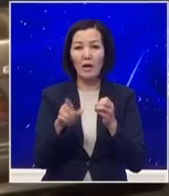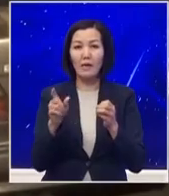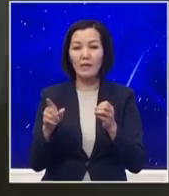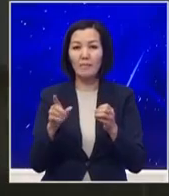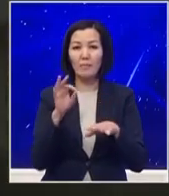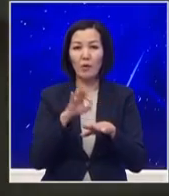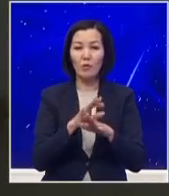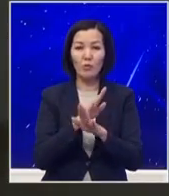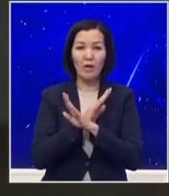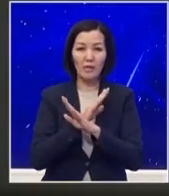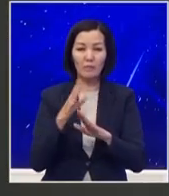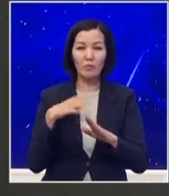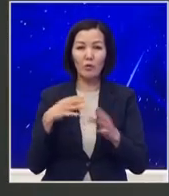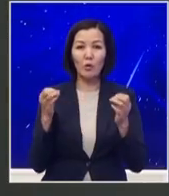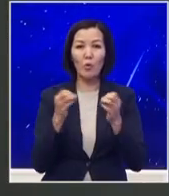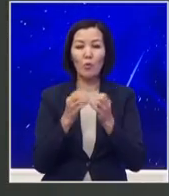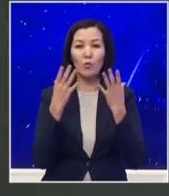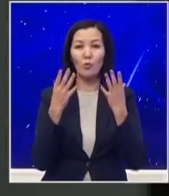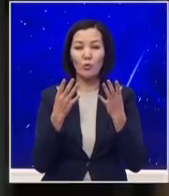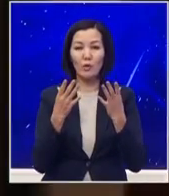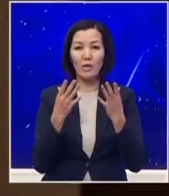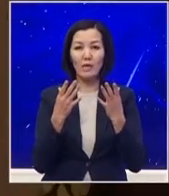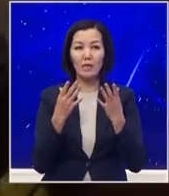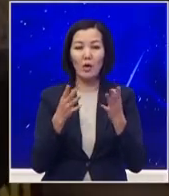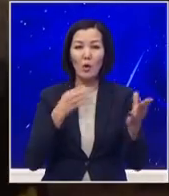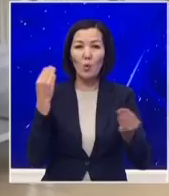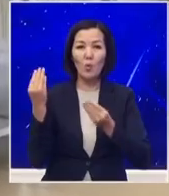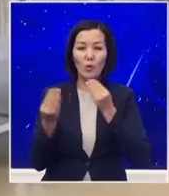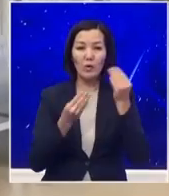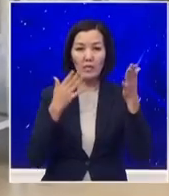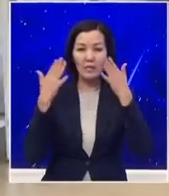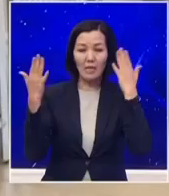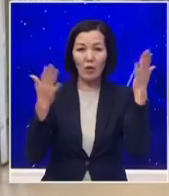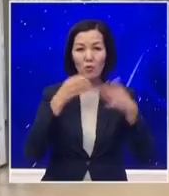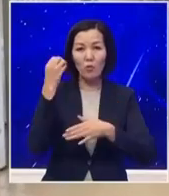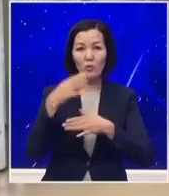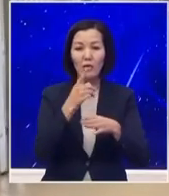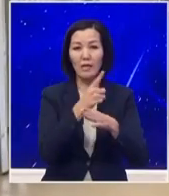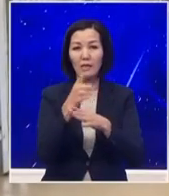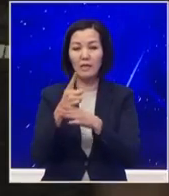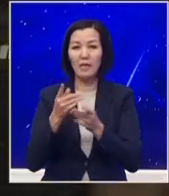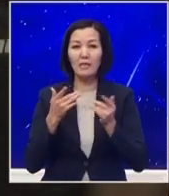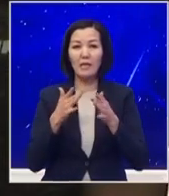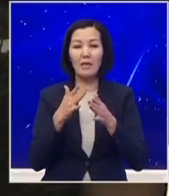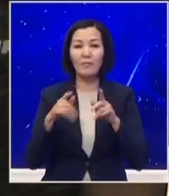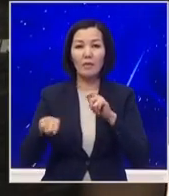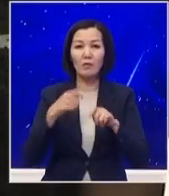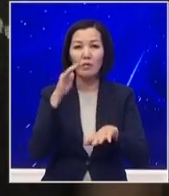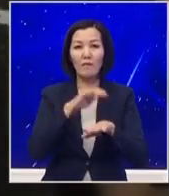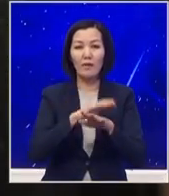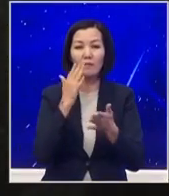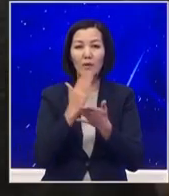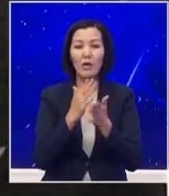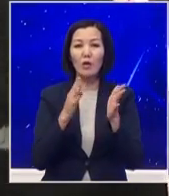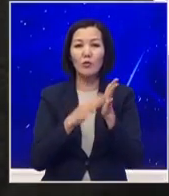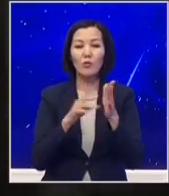аурудан. Локдаун күндері ойын-сауық нысандарының жұмысына да тыйым салынды. Мониторинг топ тексеру барысында талапты бұзғандарды анықтады. 9 нысан